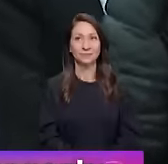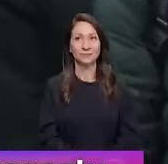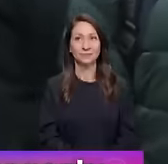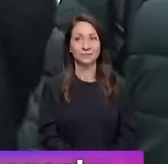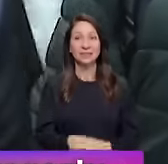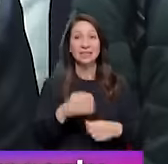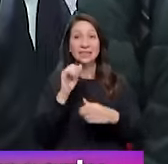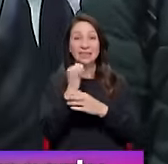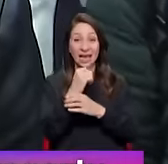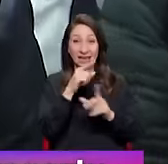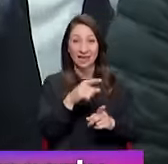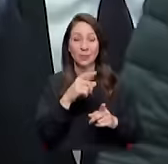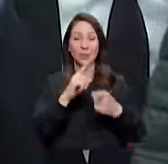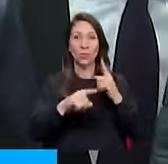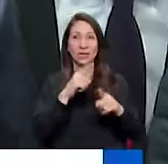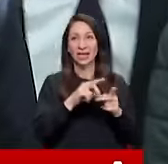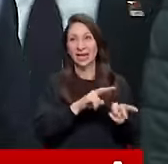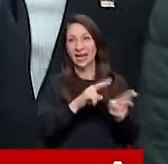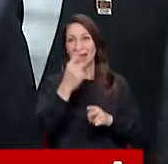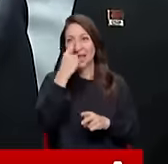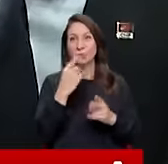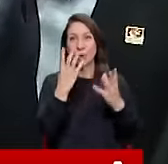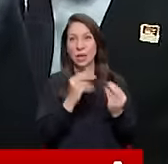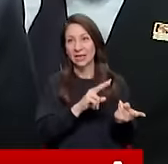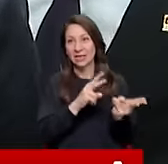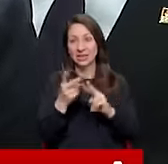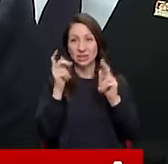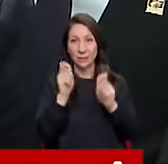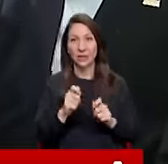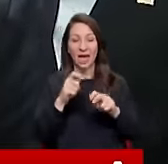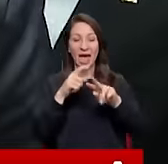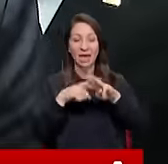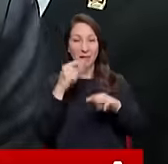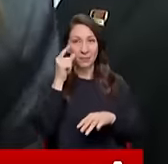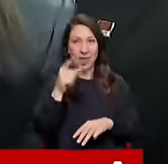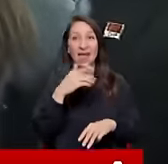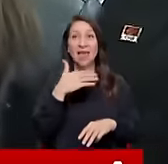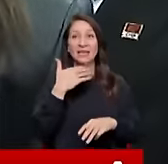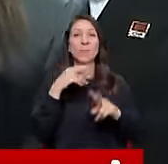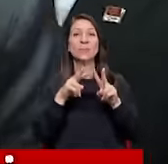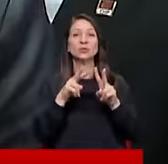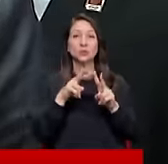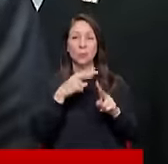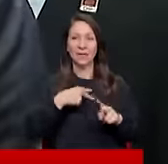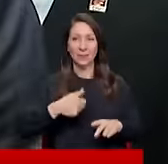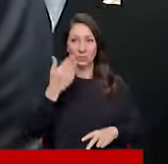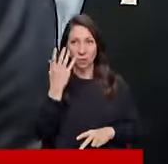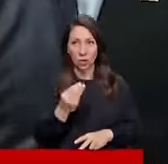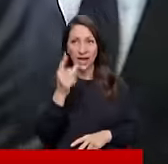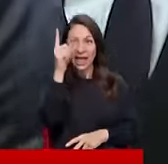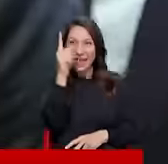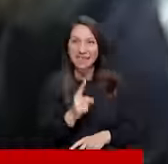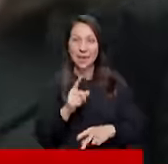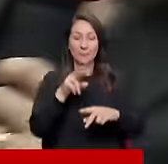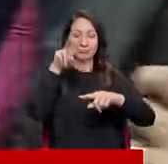Sanat sahnesinden siyaset arenasına resmi olarak geçiş yaptı Erdal Beşikçioğlu. Etimesgut Belediye Başkanı olarak ilk